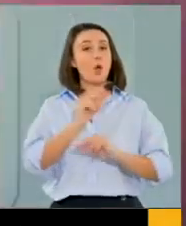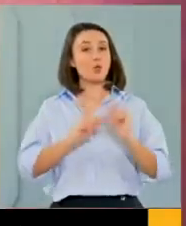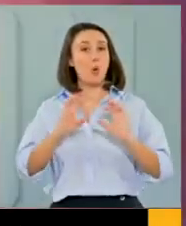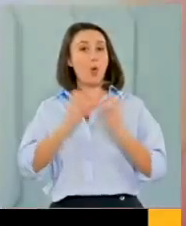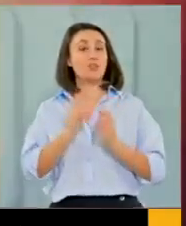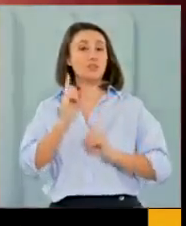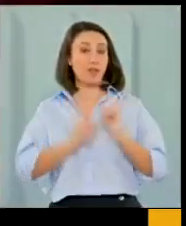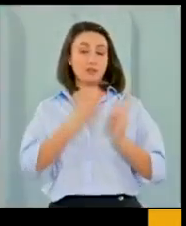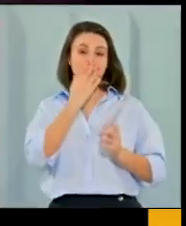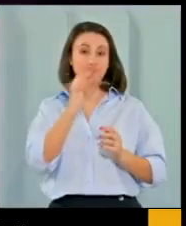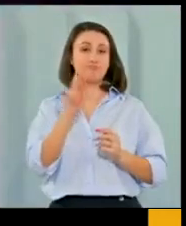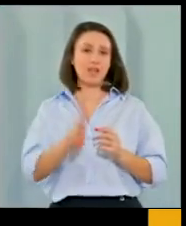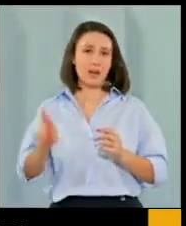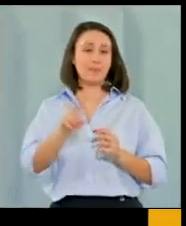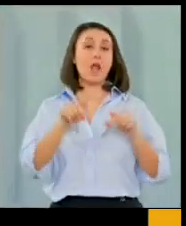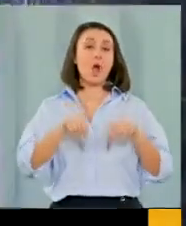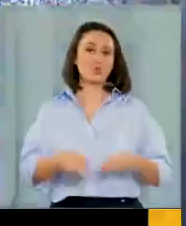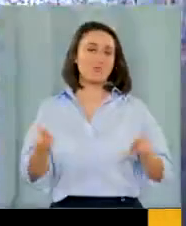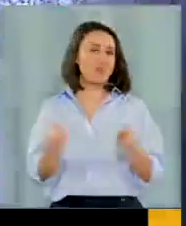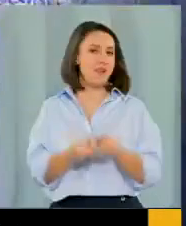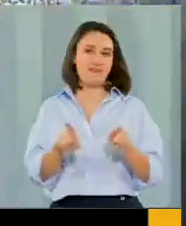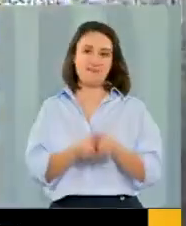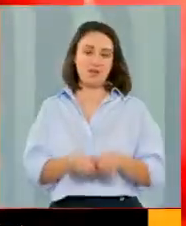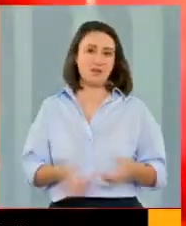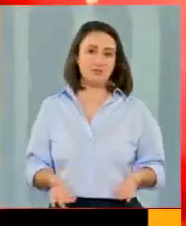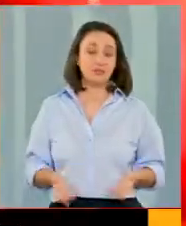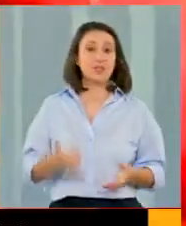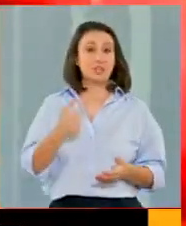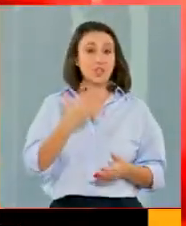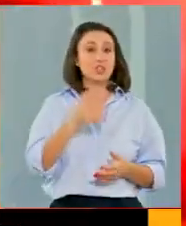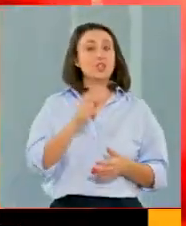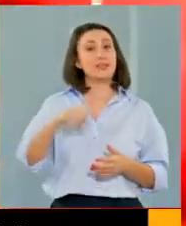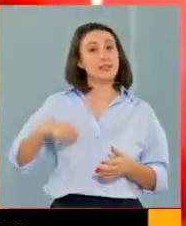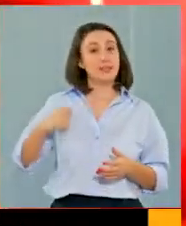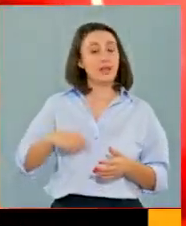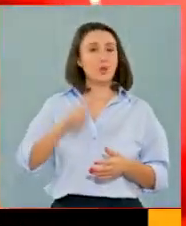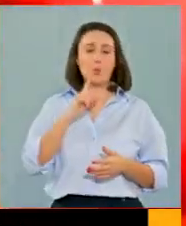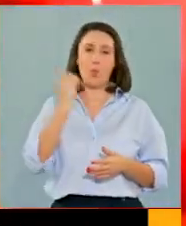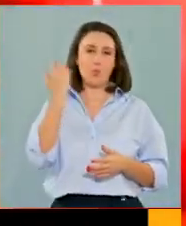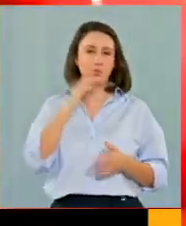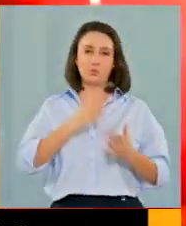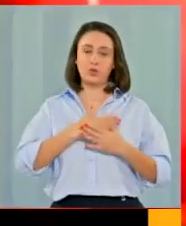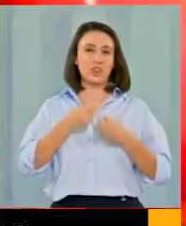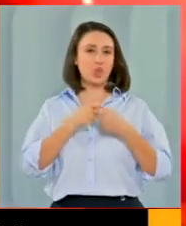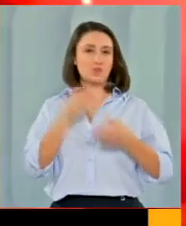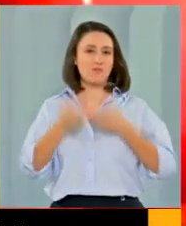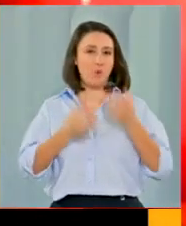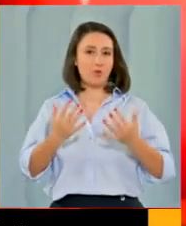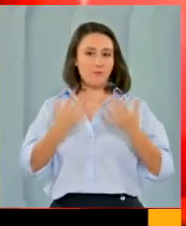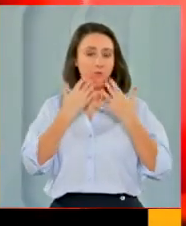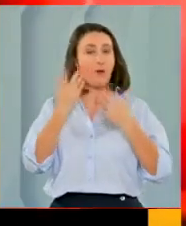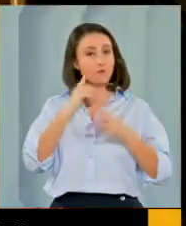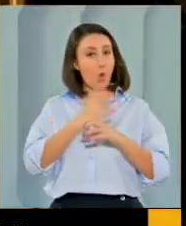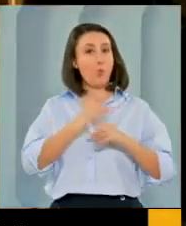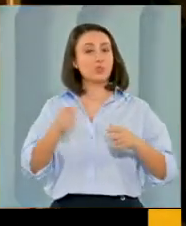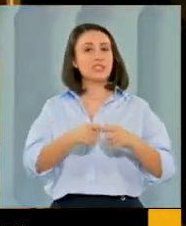iar dacă tragedia s-ar repeta acum, scenariul tragic ar fi același. Cei 65 de tineri nu au pierit toți în flăcări și fum, dar au fost